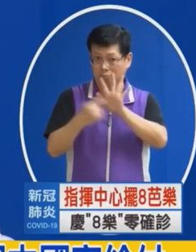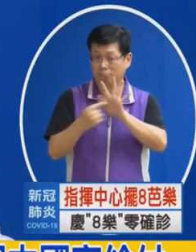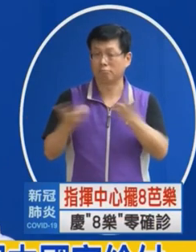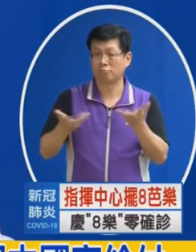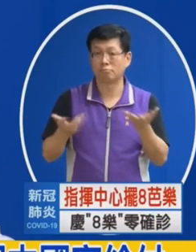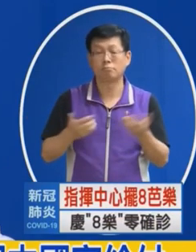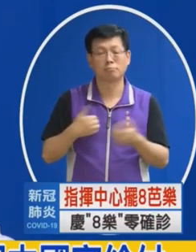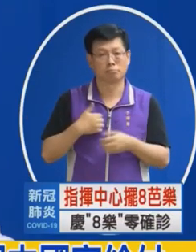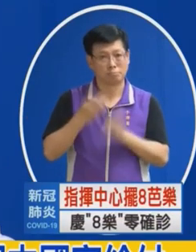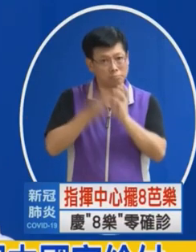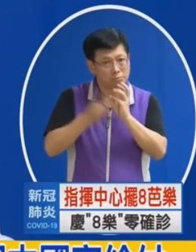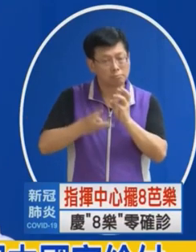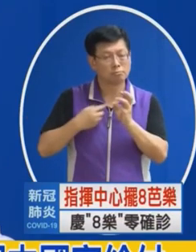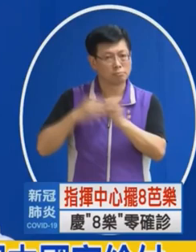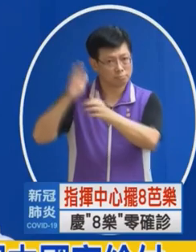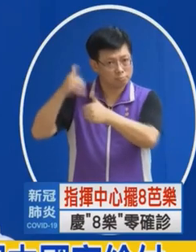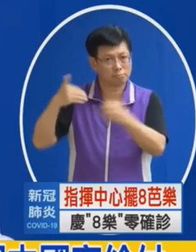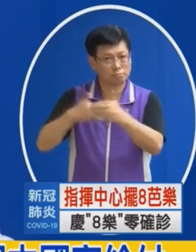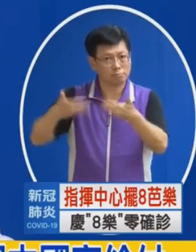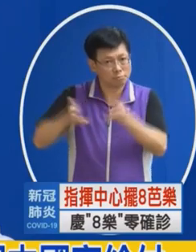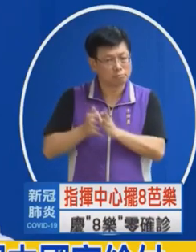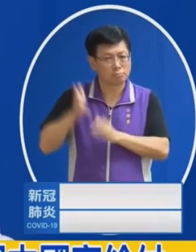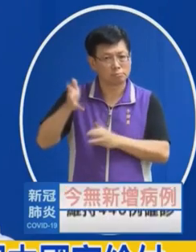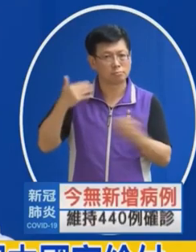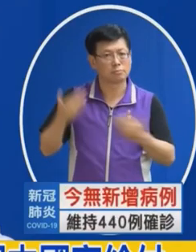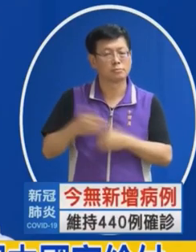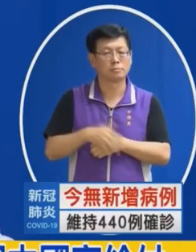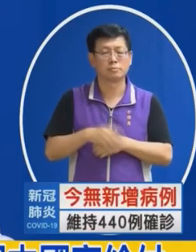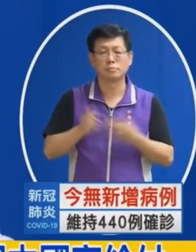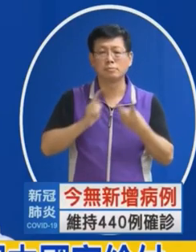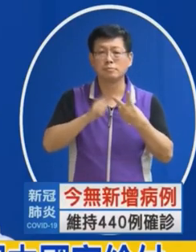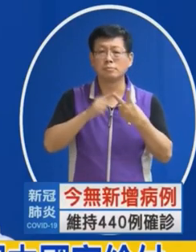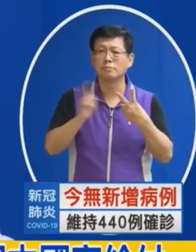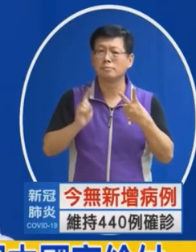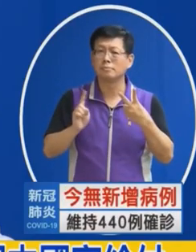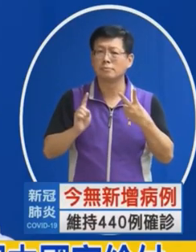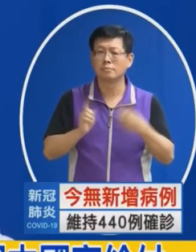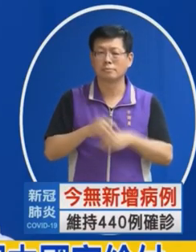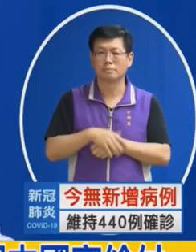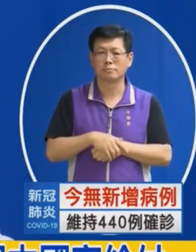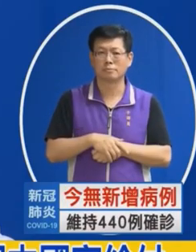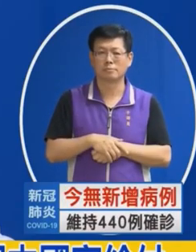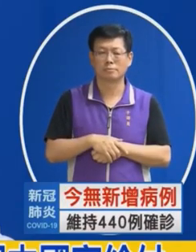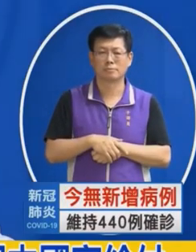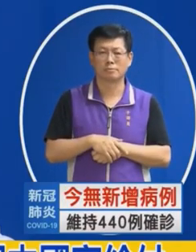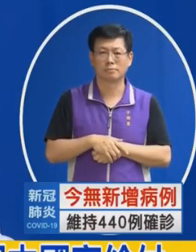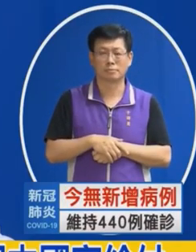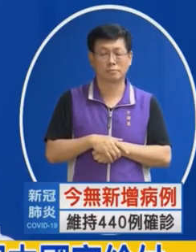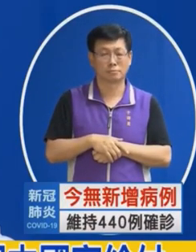详细的状况可能我们还在跟交通部这边了解。那你刚第二个问题是什么？